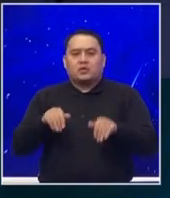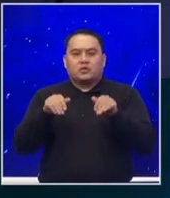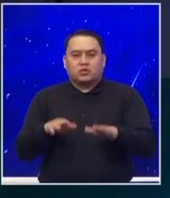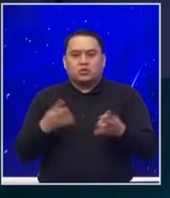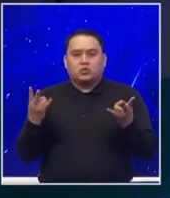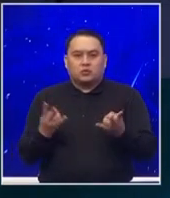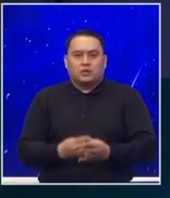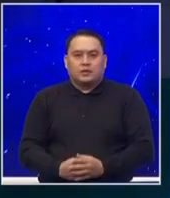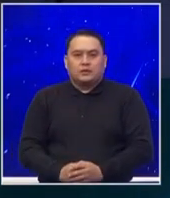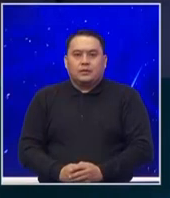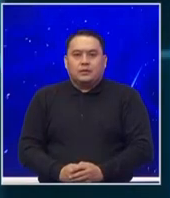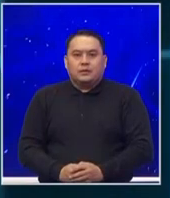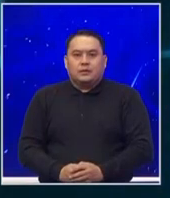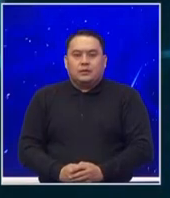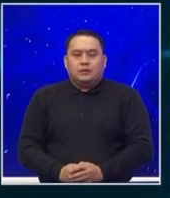жөн.